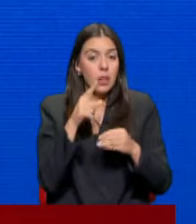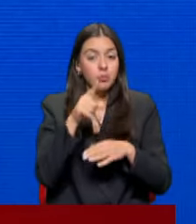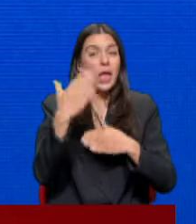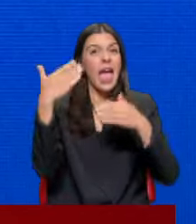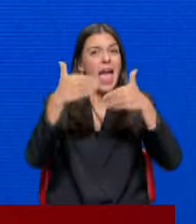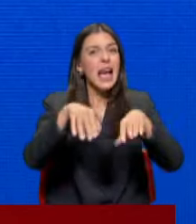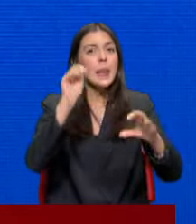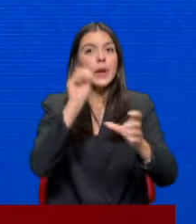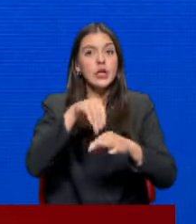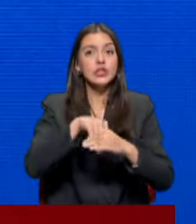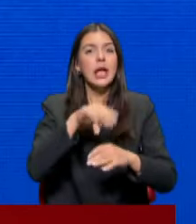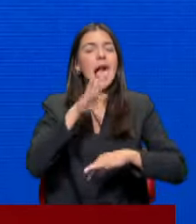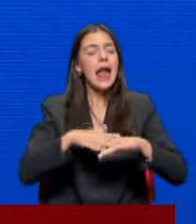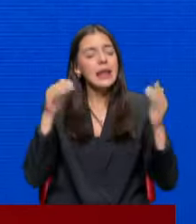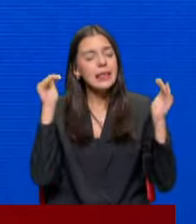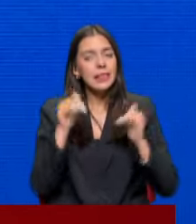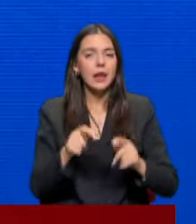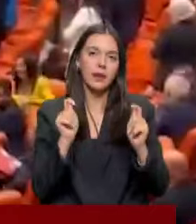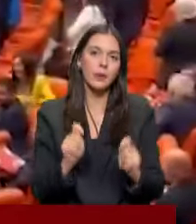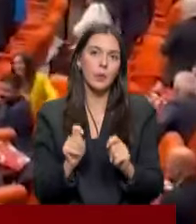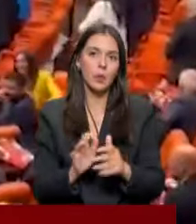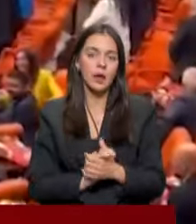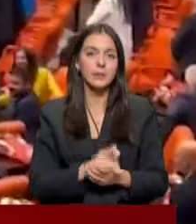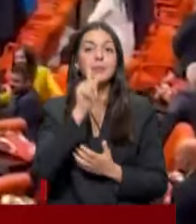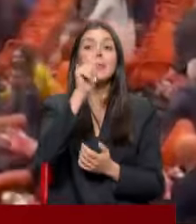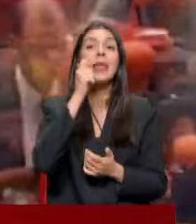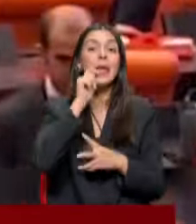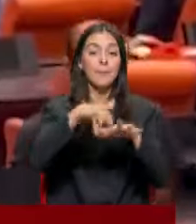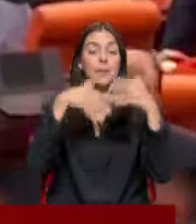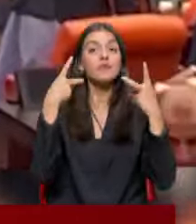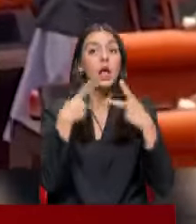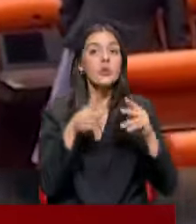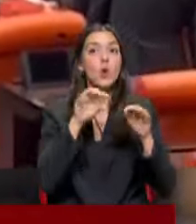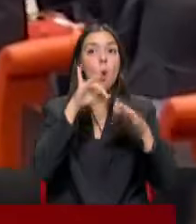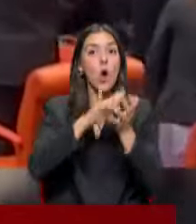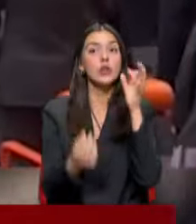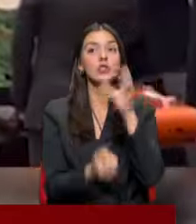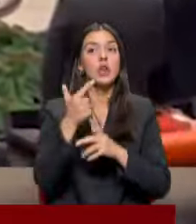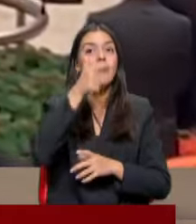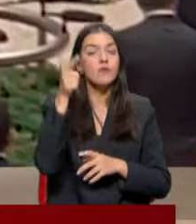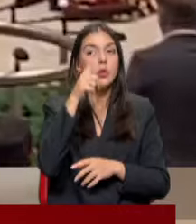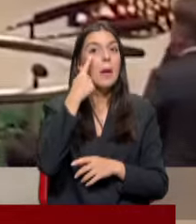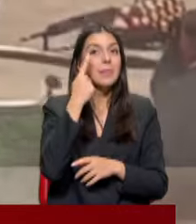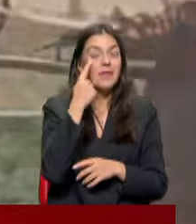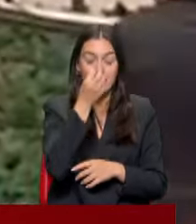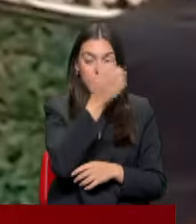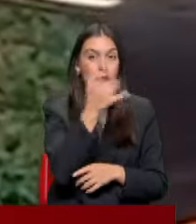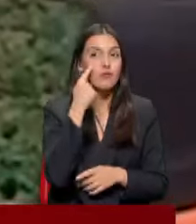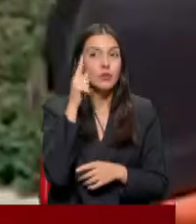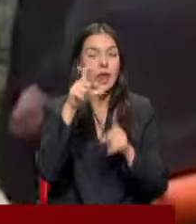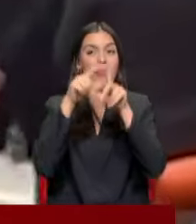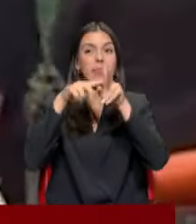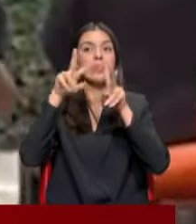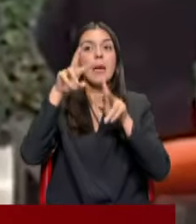olmak için ellerinden geleni yapıyor. 1 Ekim'de meclis açılırken ortaya çıkan görüntüler, Bahçeli'nin DEM Parti